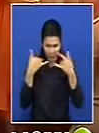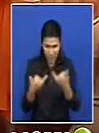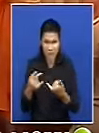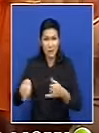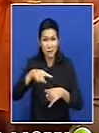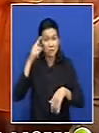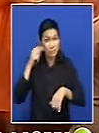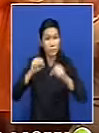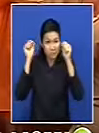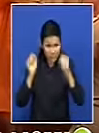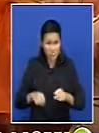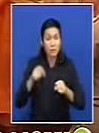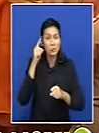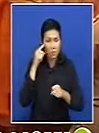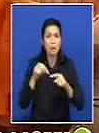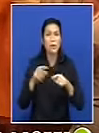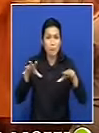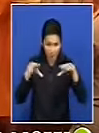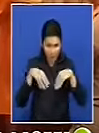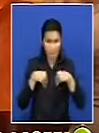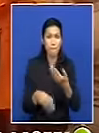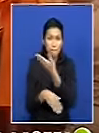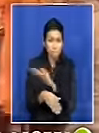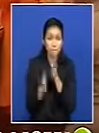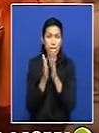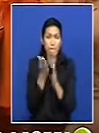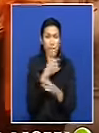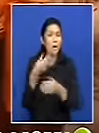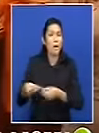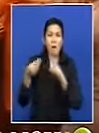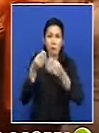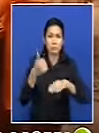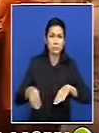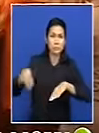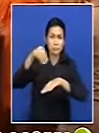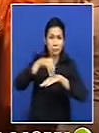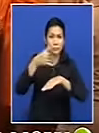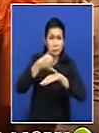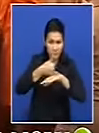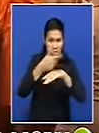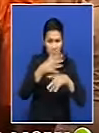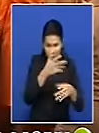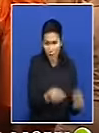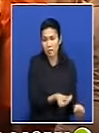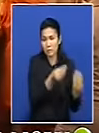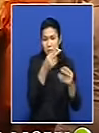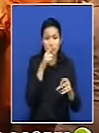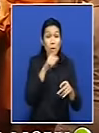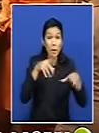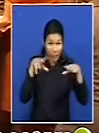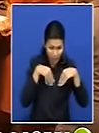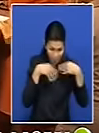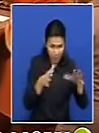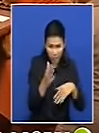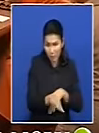ฆราชก็คือสมเด็จพระมหาราชมังคลาจารย์ให้ขึ้นเป็นสมเด็จพระสังฆราชแล้วก็ส่งชื่อกลับมาที่นายกซึ่งตรงนี้เนี่ยขั้นต